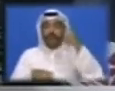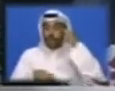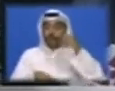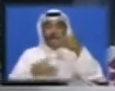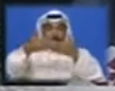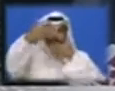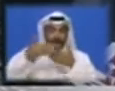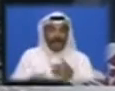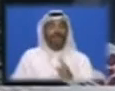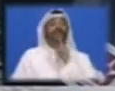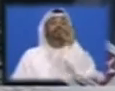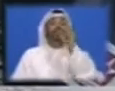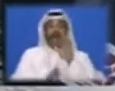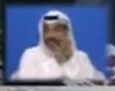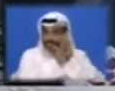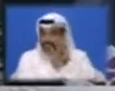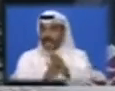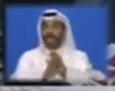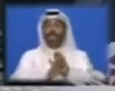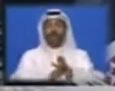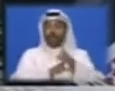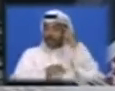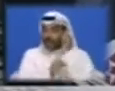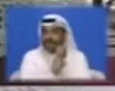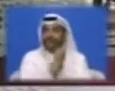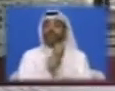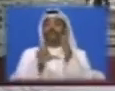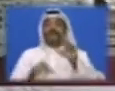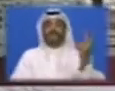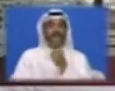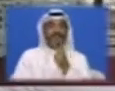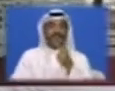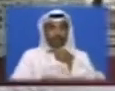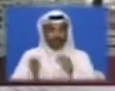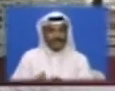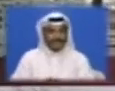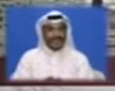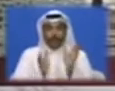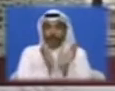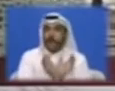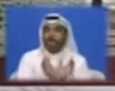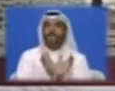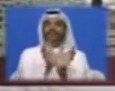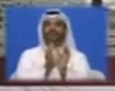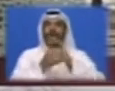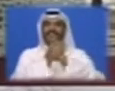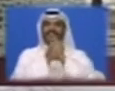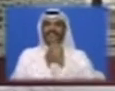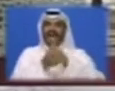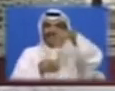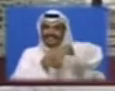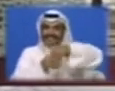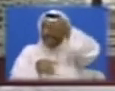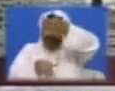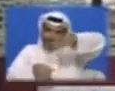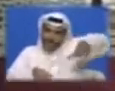كل وتأطير الديمقراطية في كلا البلدين. هذا وتعتبر مجموعة الصداقة البرلمانية